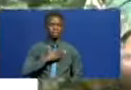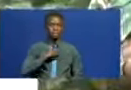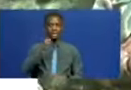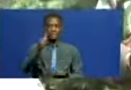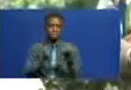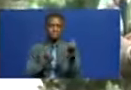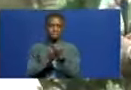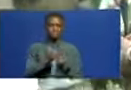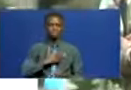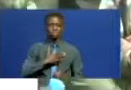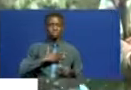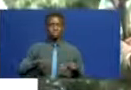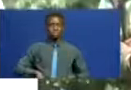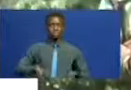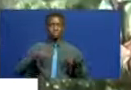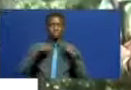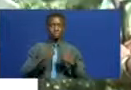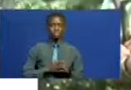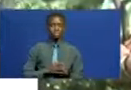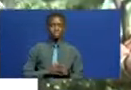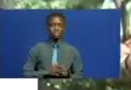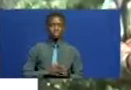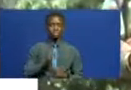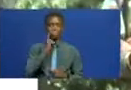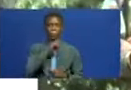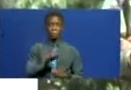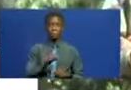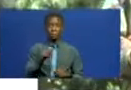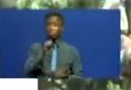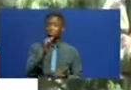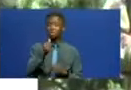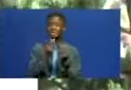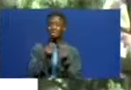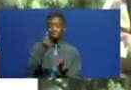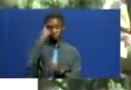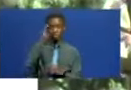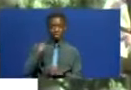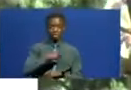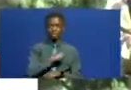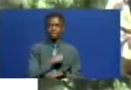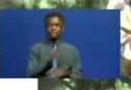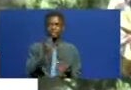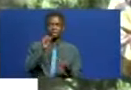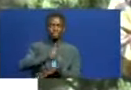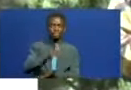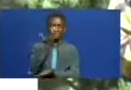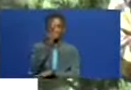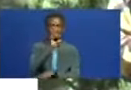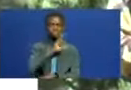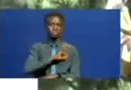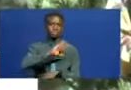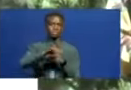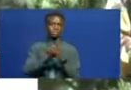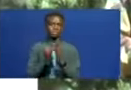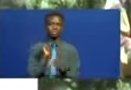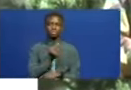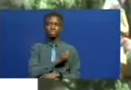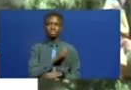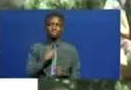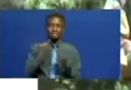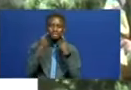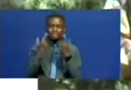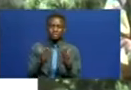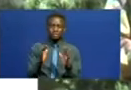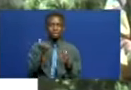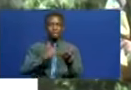yetu. It was not really for us. Tukipanda miti si ni manufaa sisi wote. Yes, ni one of the activities that have been stipulated